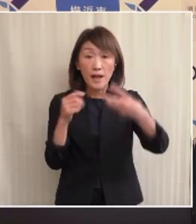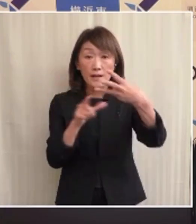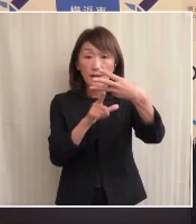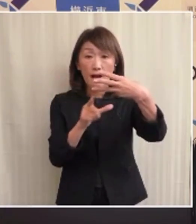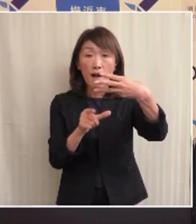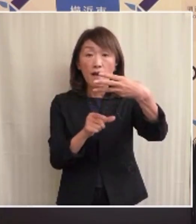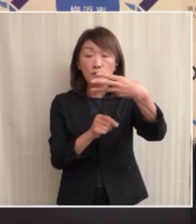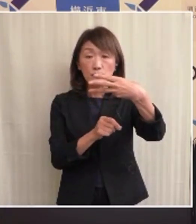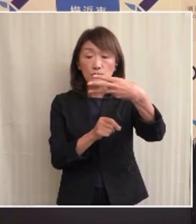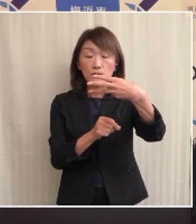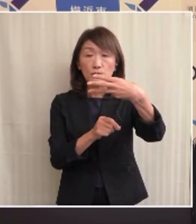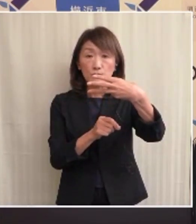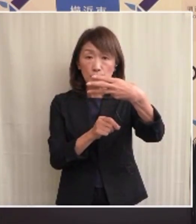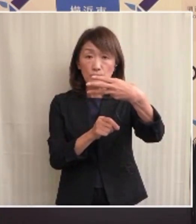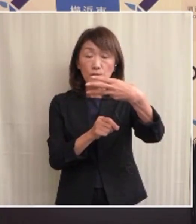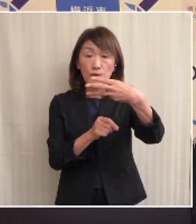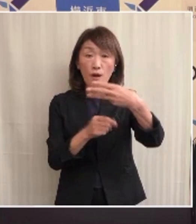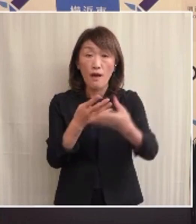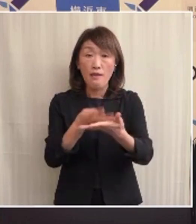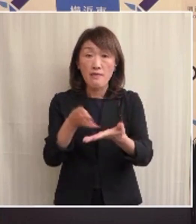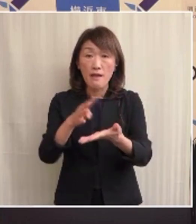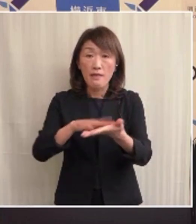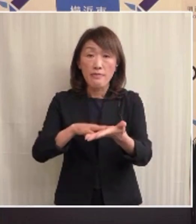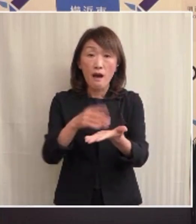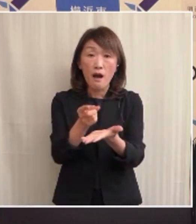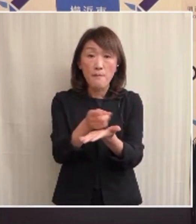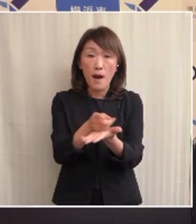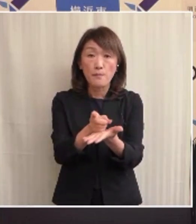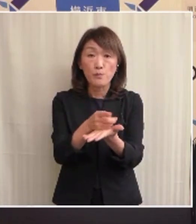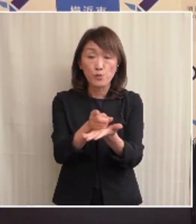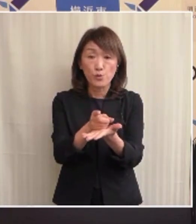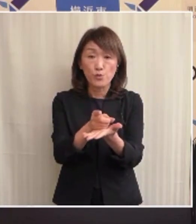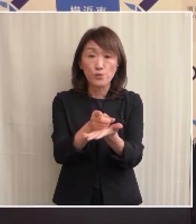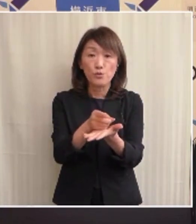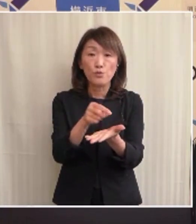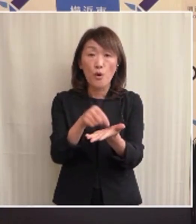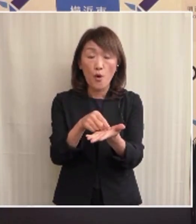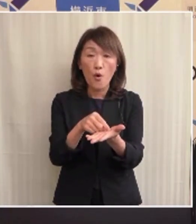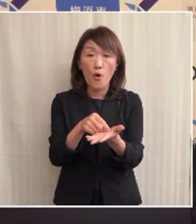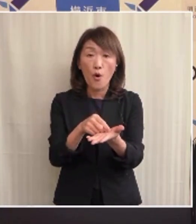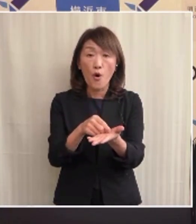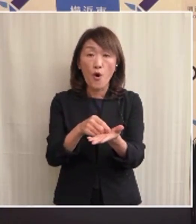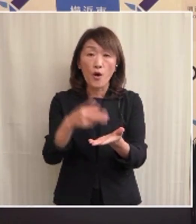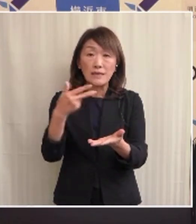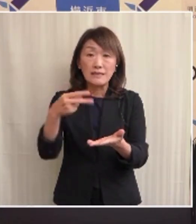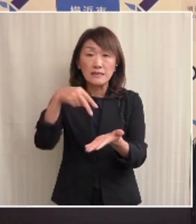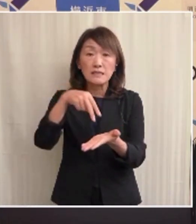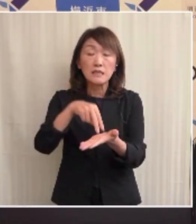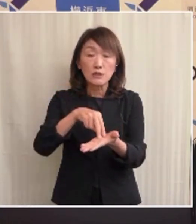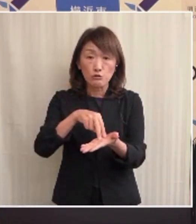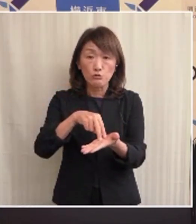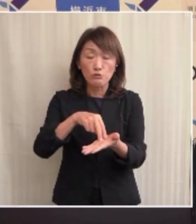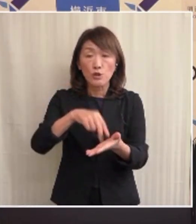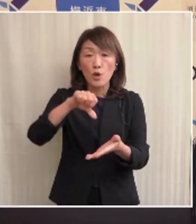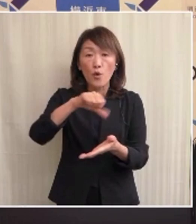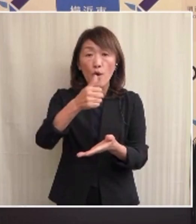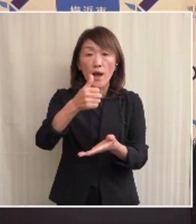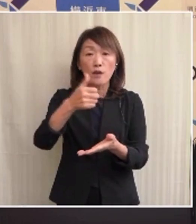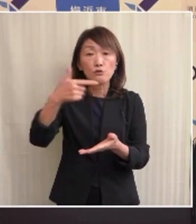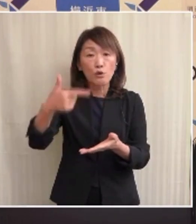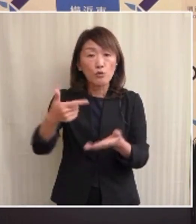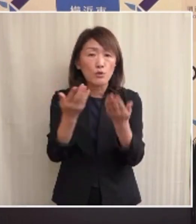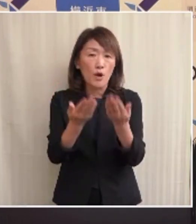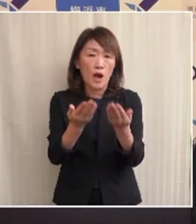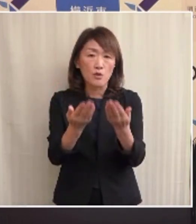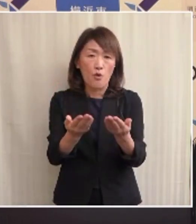ね、このデータマップを一律の全506個に、